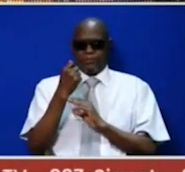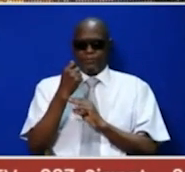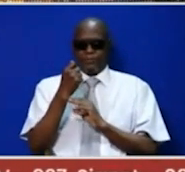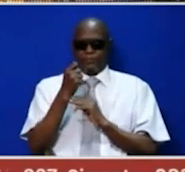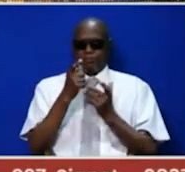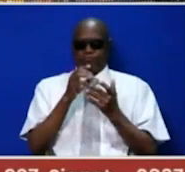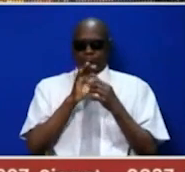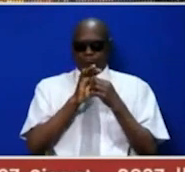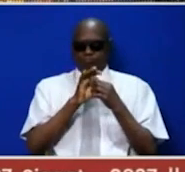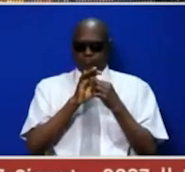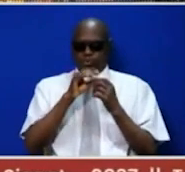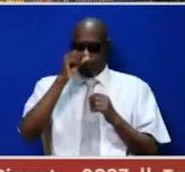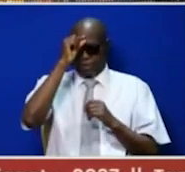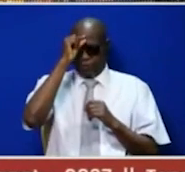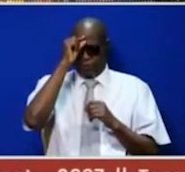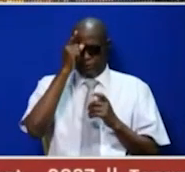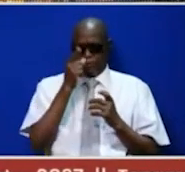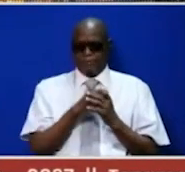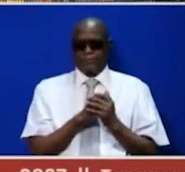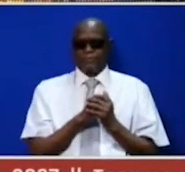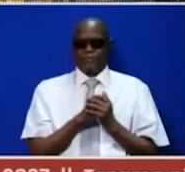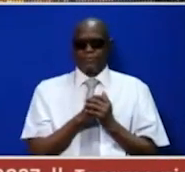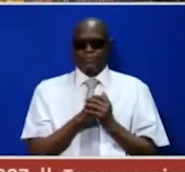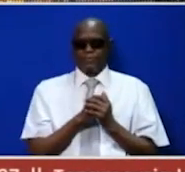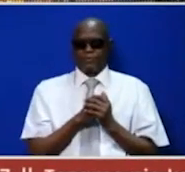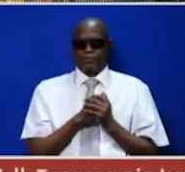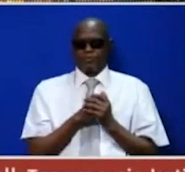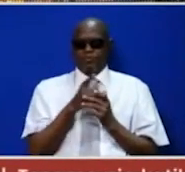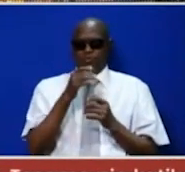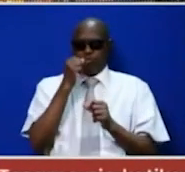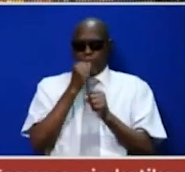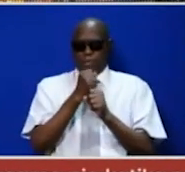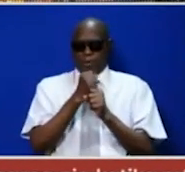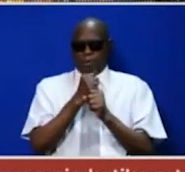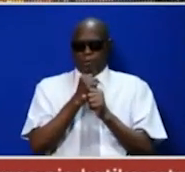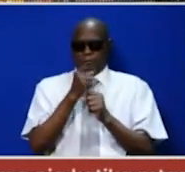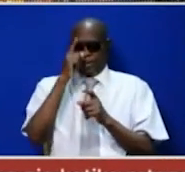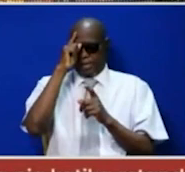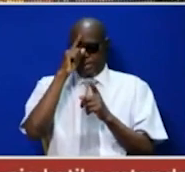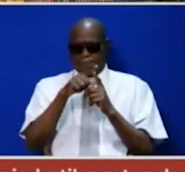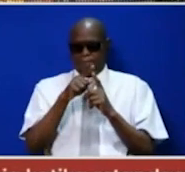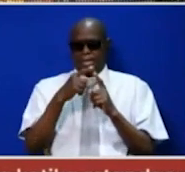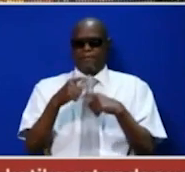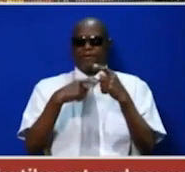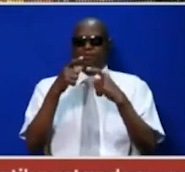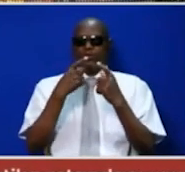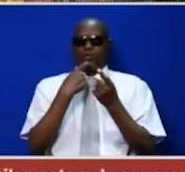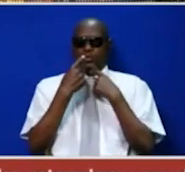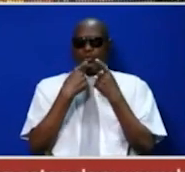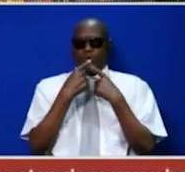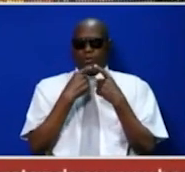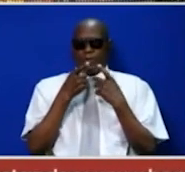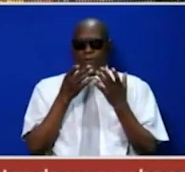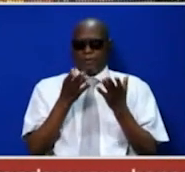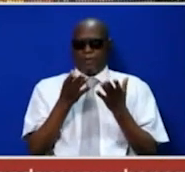ushirikiano wa serikali na mashirikiano hayo katika utekelezaji wa malengo ya maendeleo. Akizungumza wakati wa mkutano wa mashirika ya